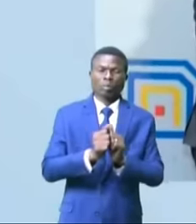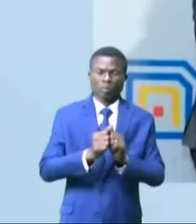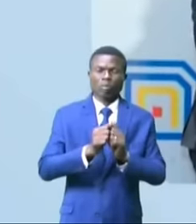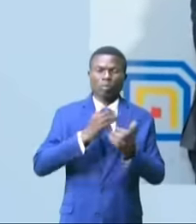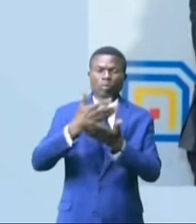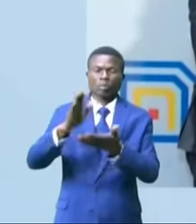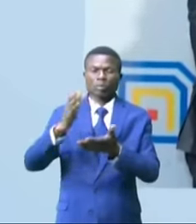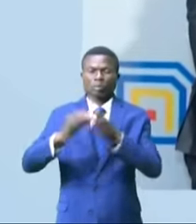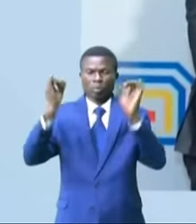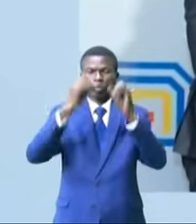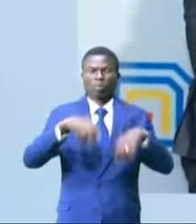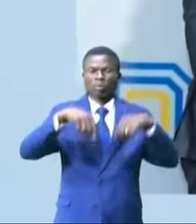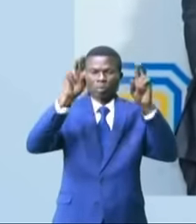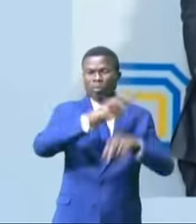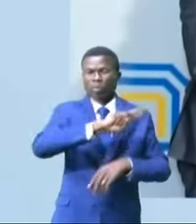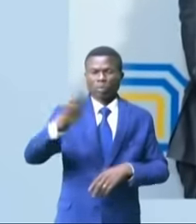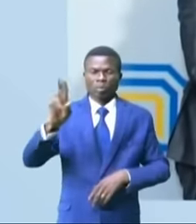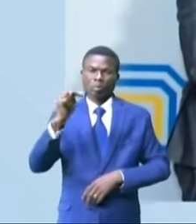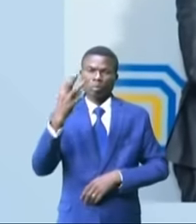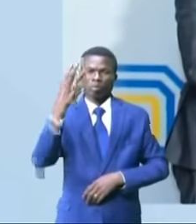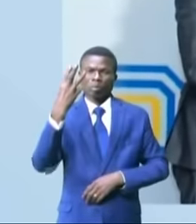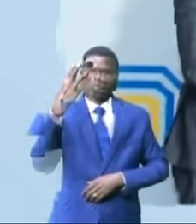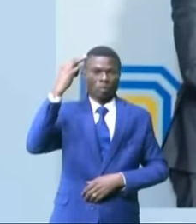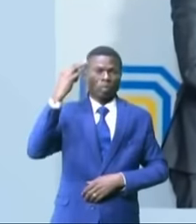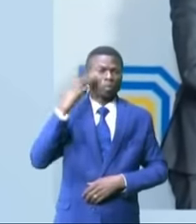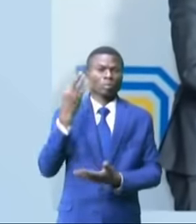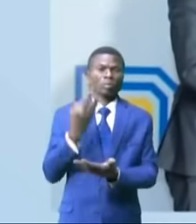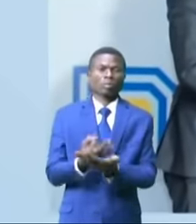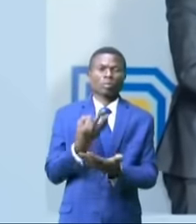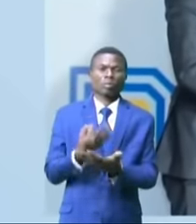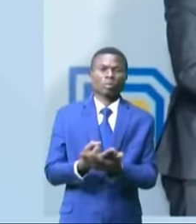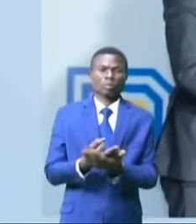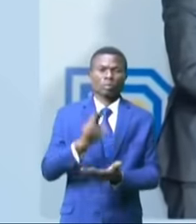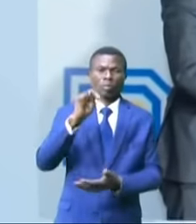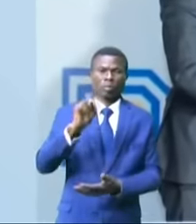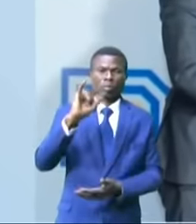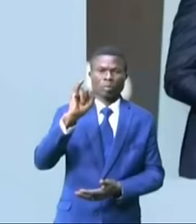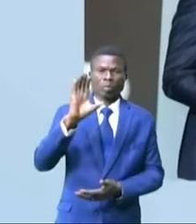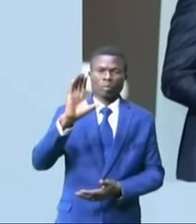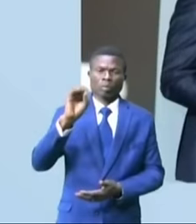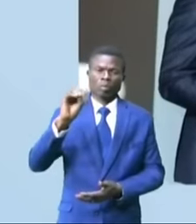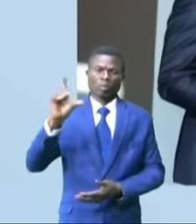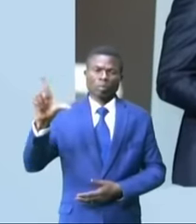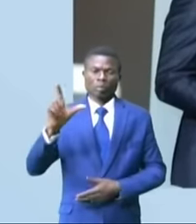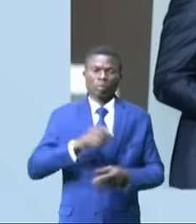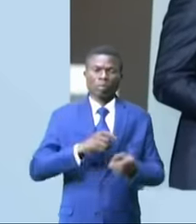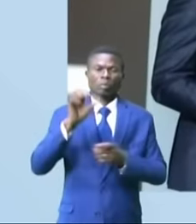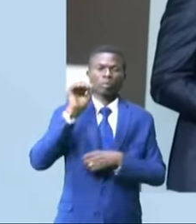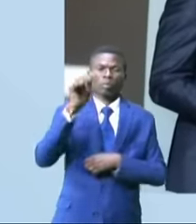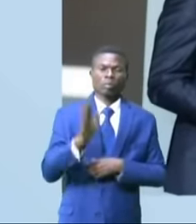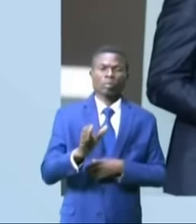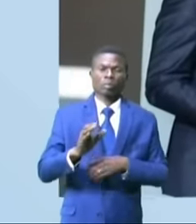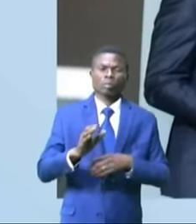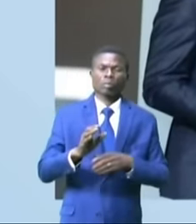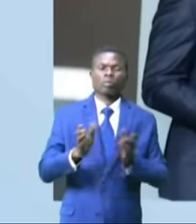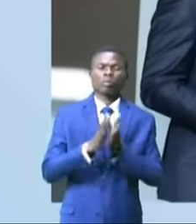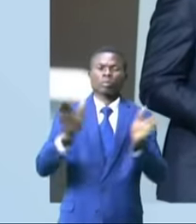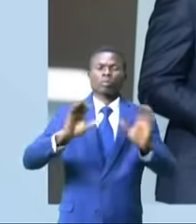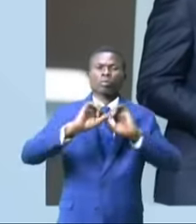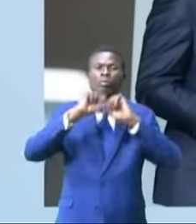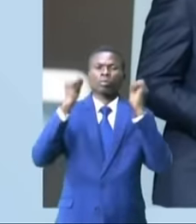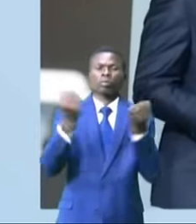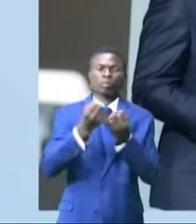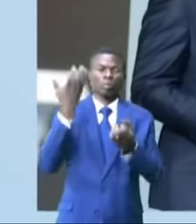digitalisation durant l'année 2023. Au ministre des Finances Nicolas Kazadi, au directeur général de la Régie des Eaux, M.